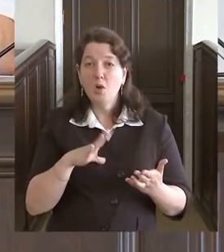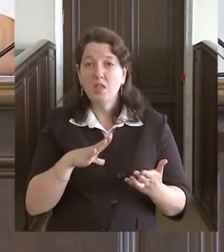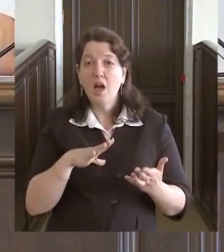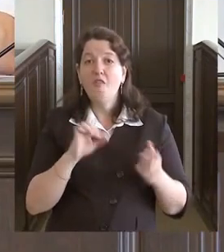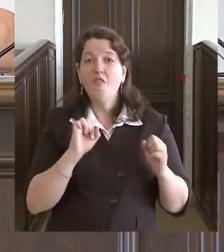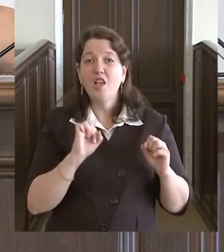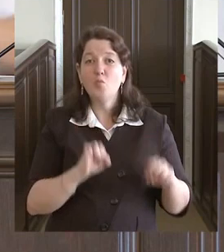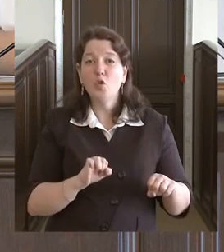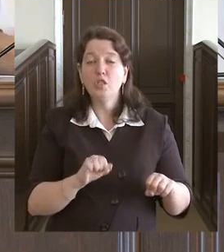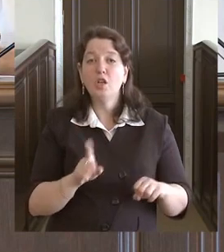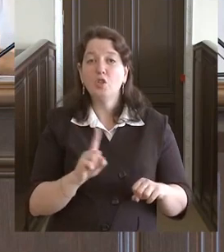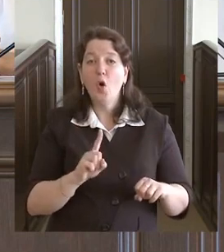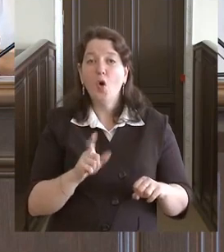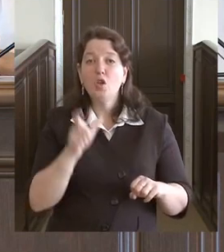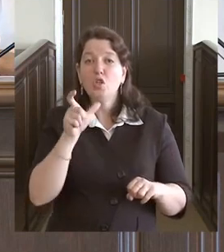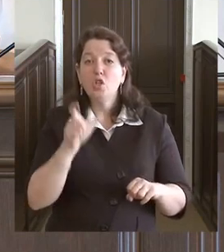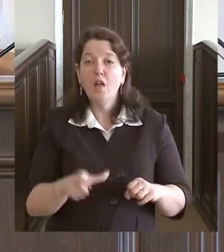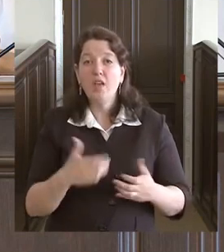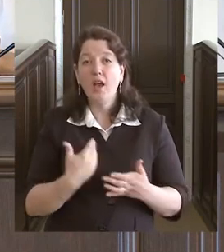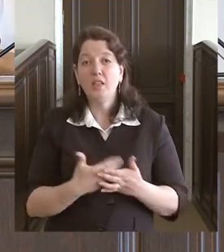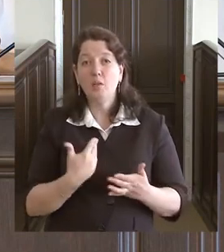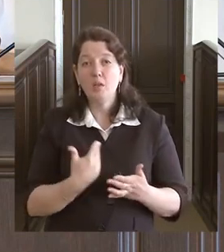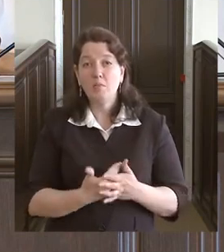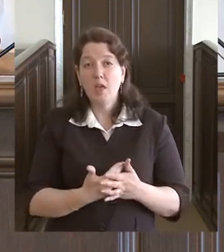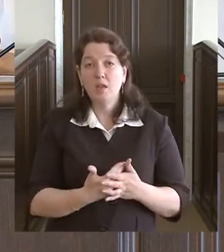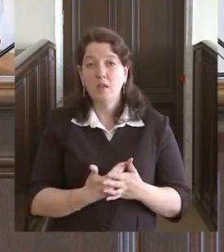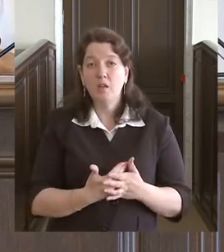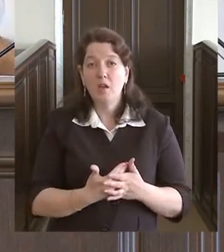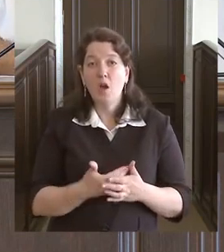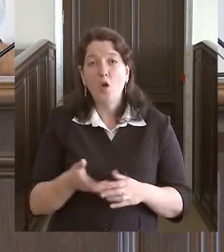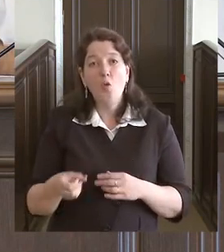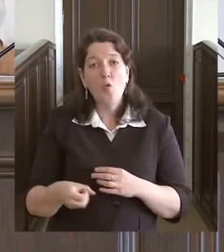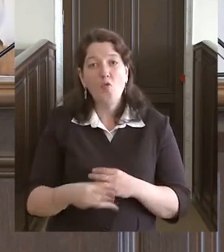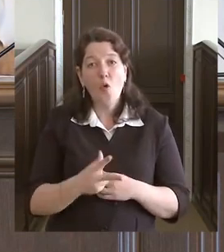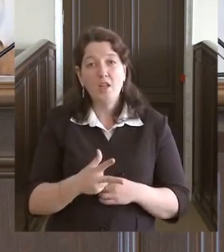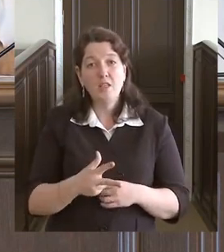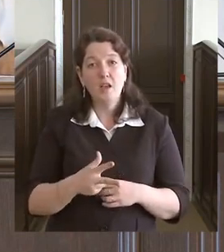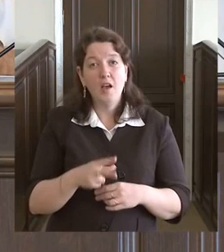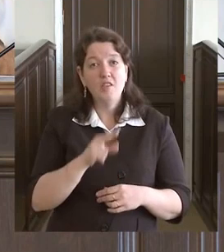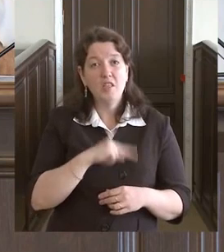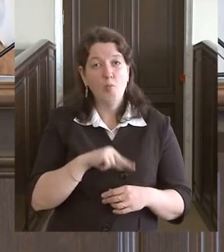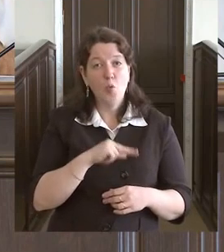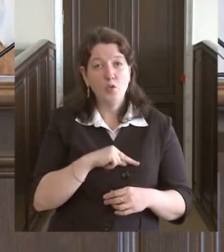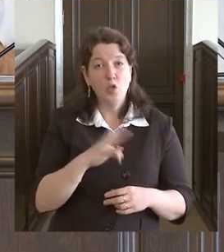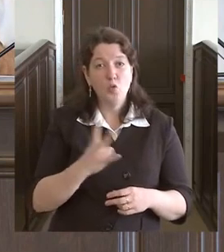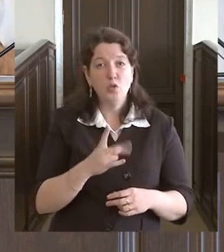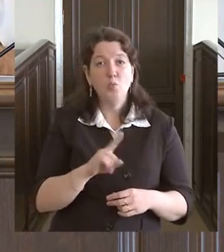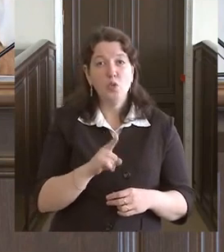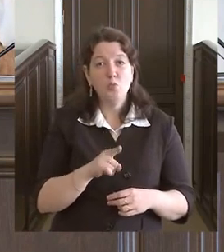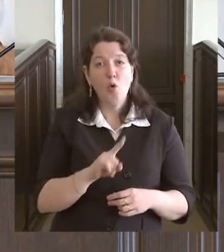то человека нужно например на работе такого человека диссит убрать почему потому что он вор